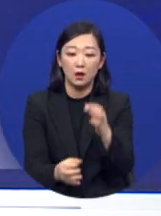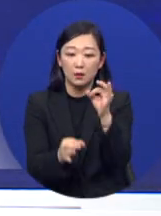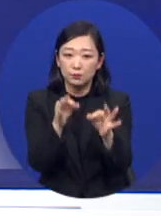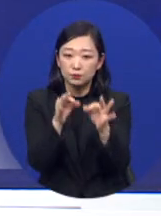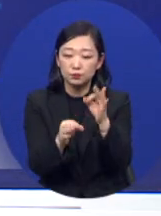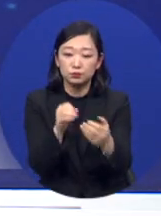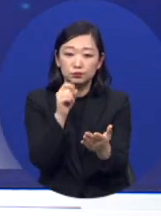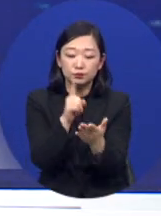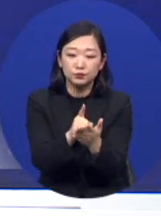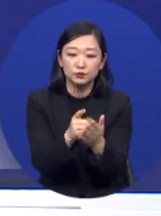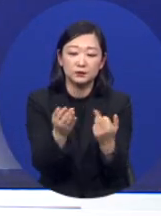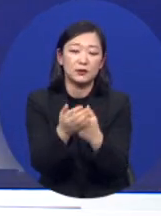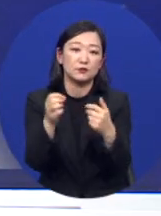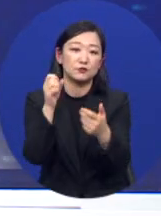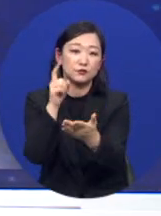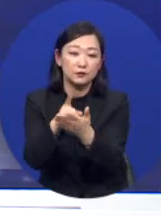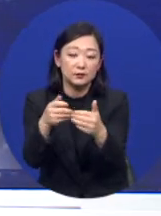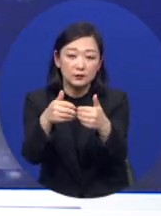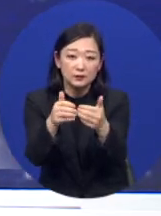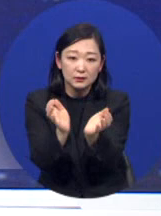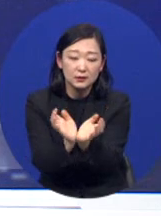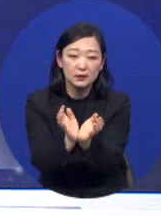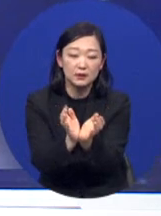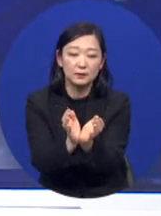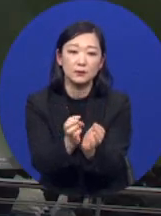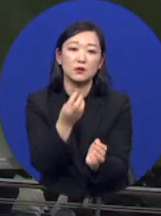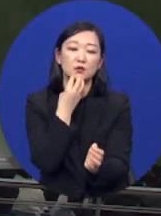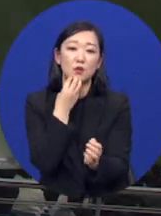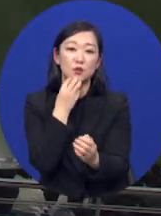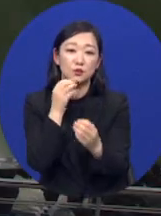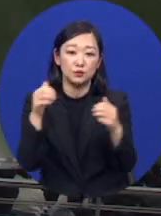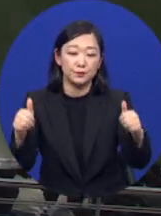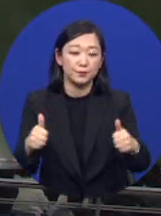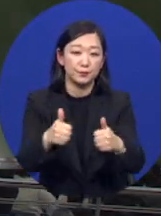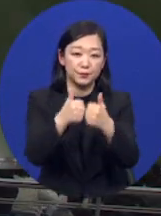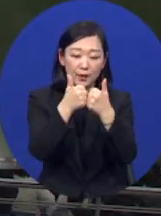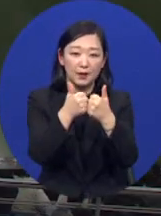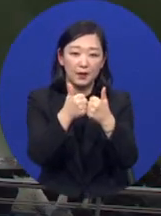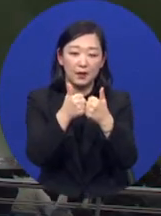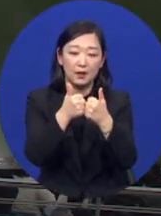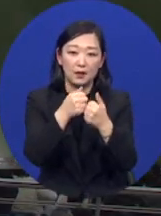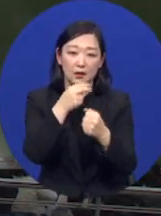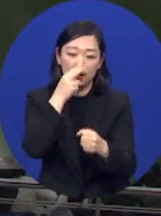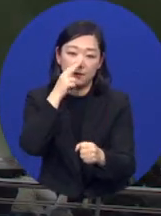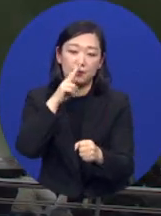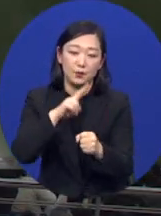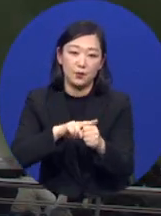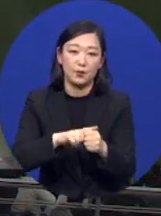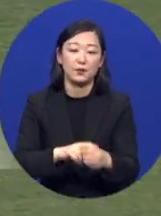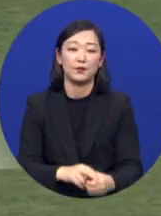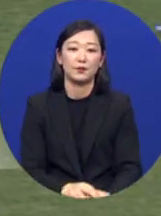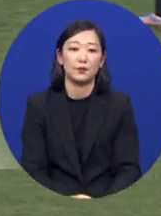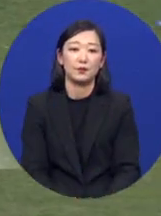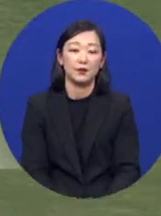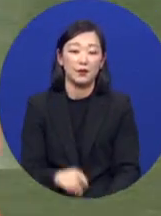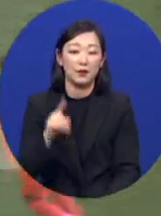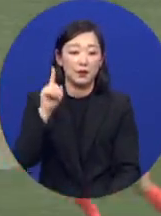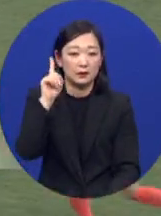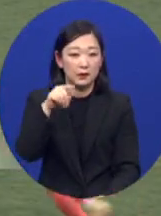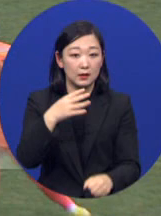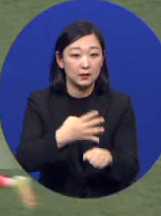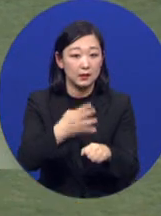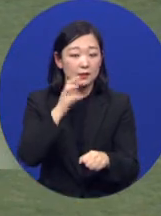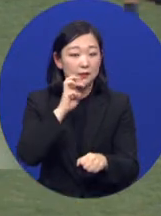프로축구 제주 유나이티드가 서울을 상대로 시즌 첫 승에 도전합니다 제주유나이티드는 내일 오후 4시 반부터 제주